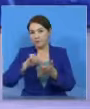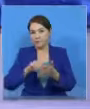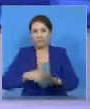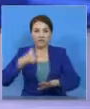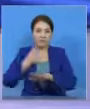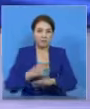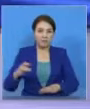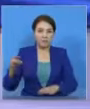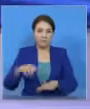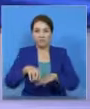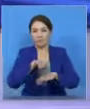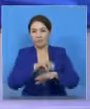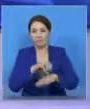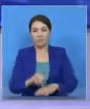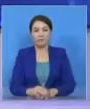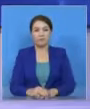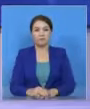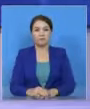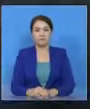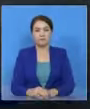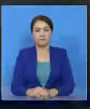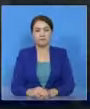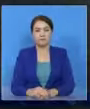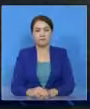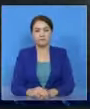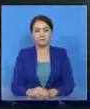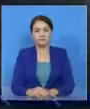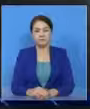глава региона Ундасын Уразалин.